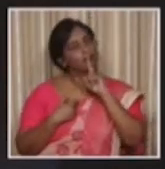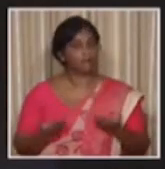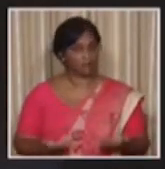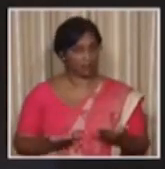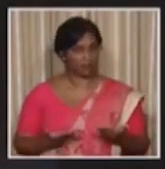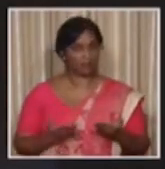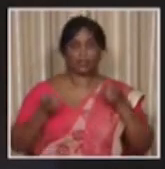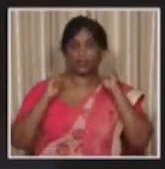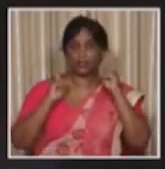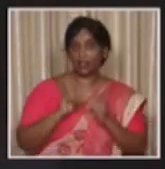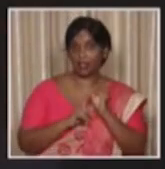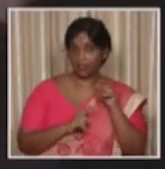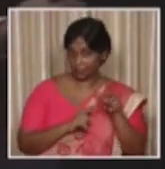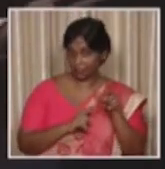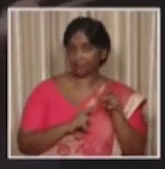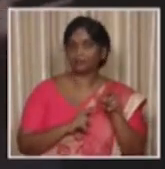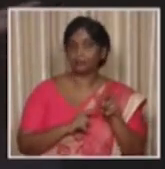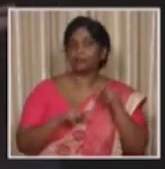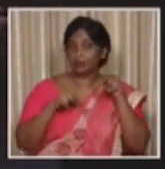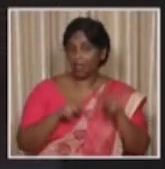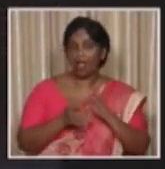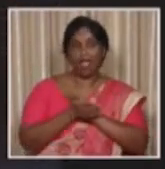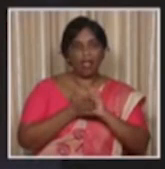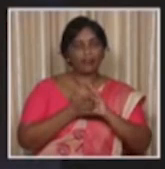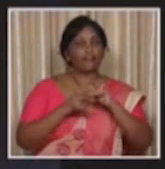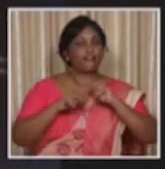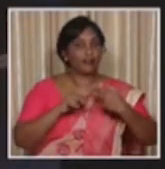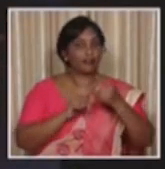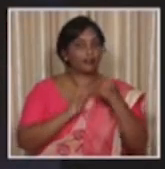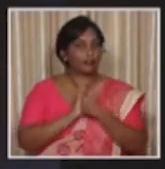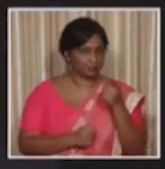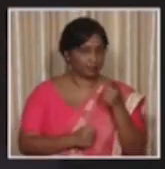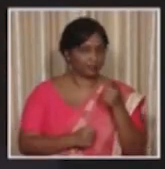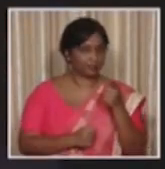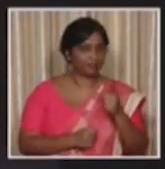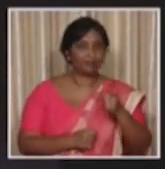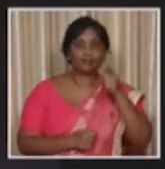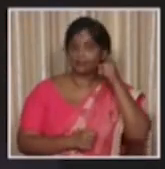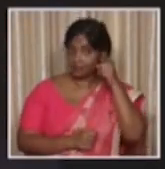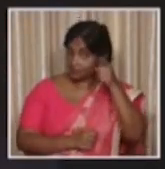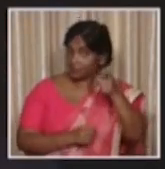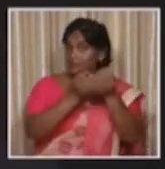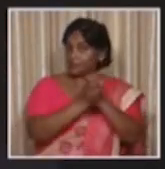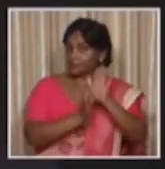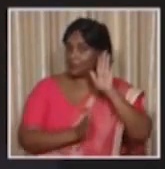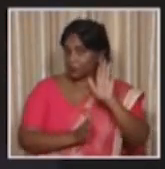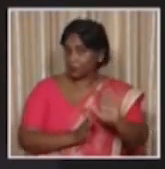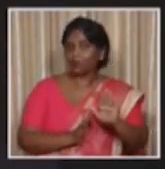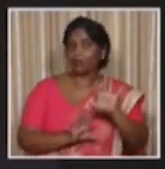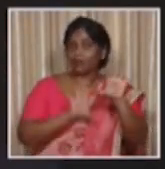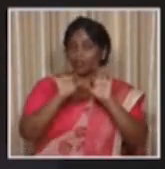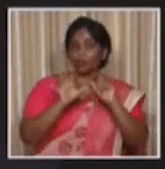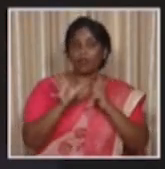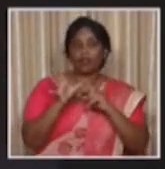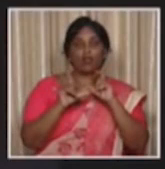වත්මන් ක්‍රීඩා ඇමතුමාට ඔබතුමාට හරින් ප්‍රනාන්දු කරු ඇමතුමනි අවස්ථාව ඇවිල්ලා තියෙනවා ඔබතුමා විසින්ම පත් කරපු